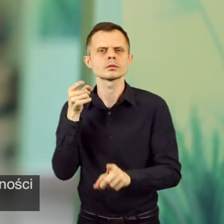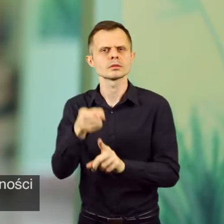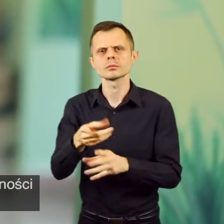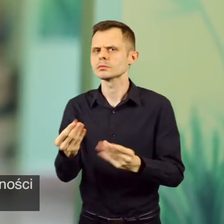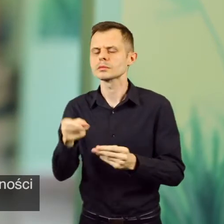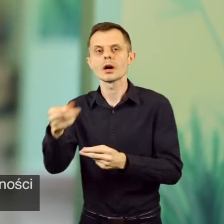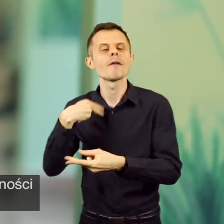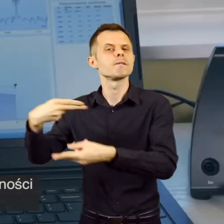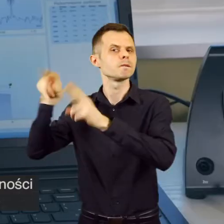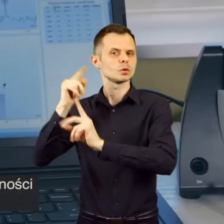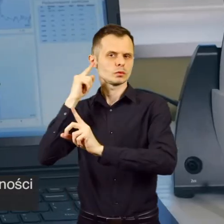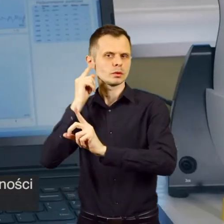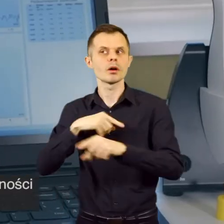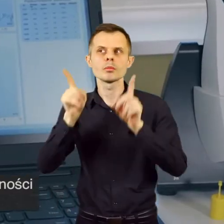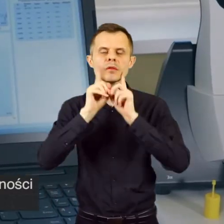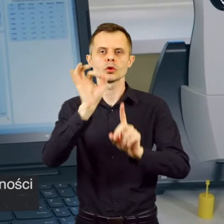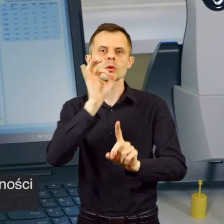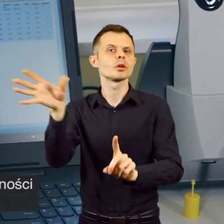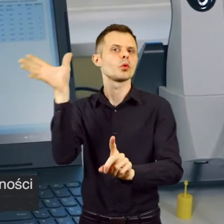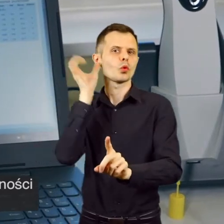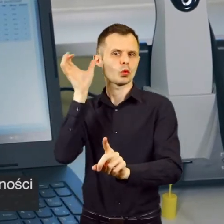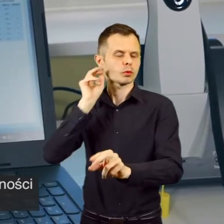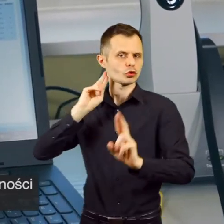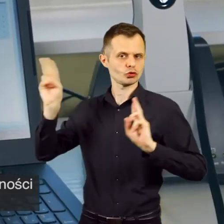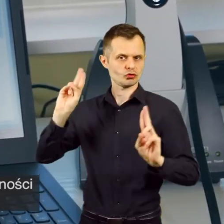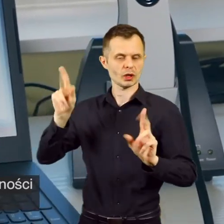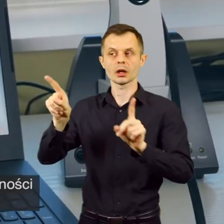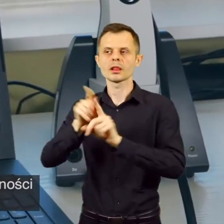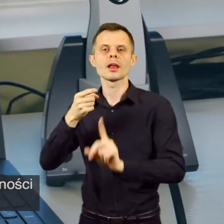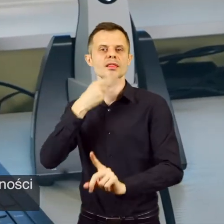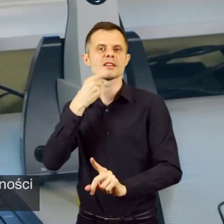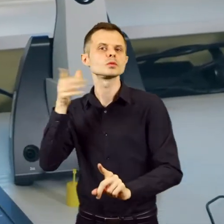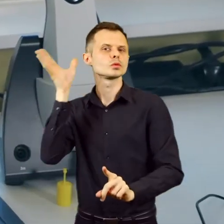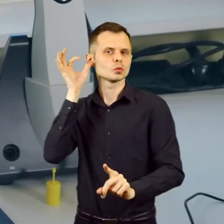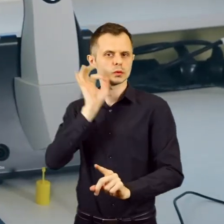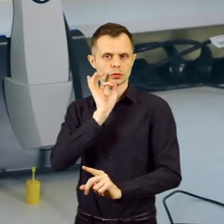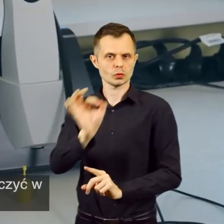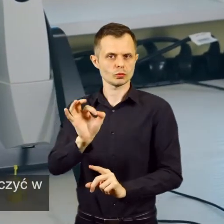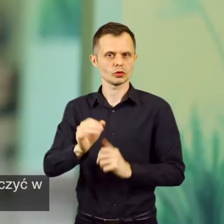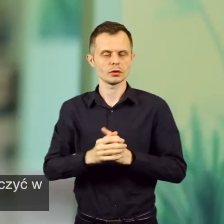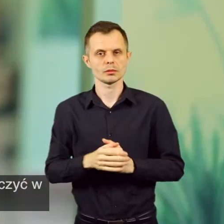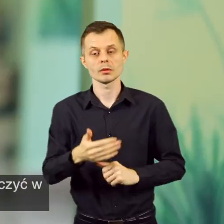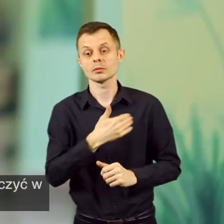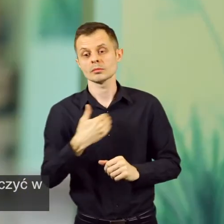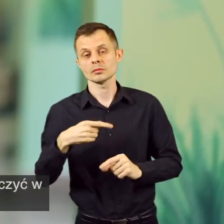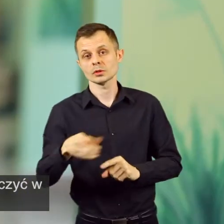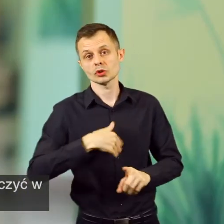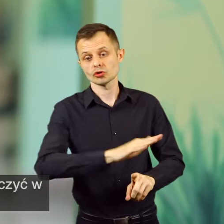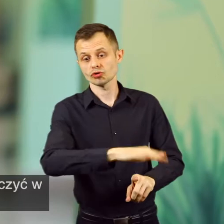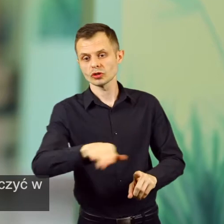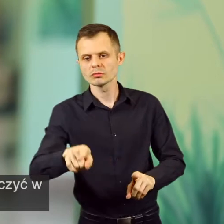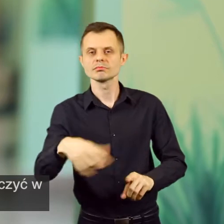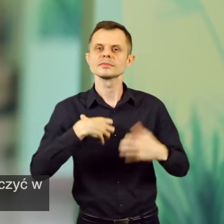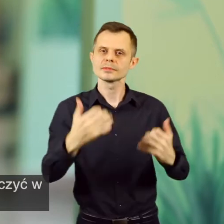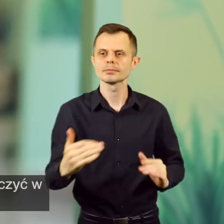przywrócenie zdolności prawidłowej percepcji dźwięków i języka mówionego, by te dzieci na równi z